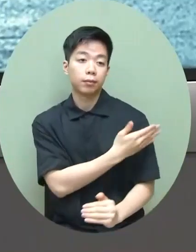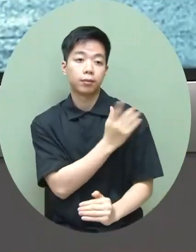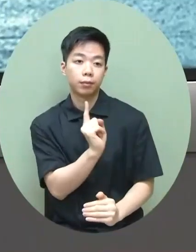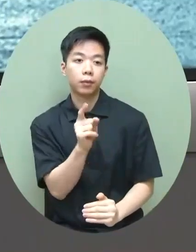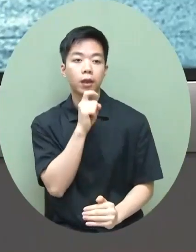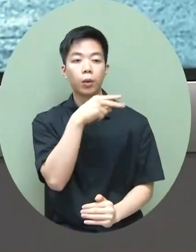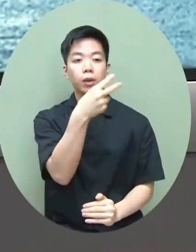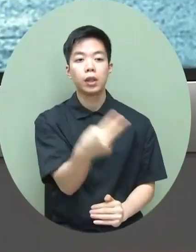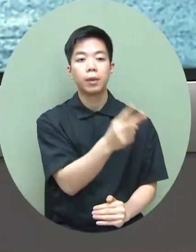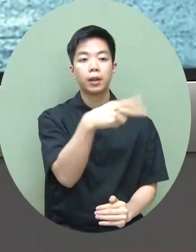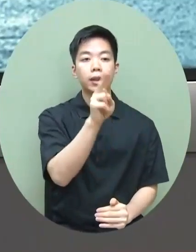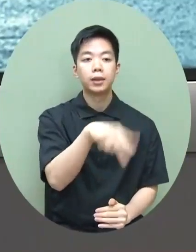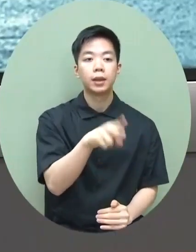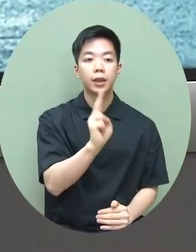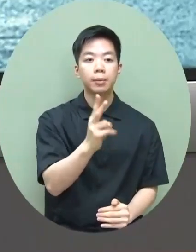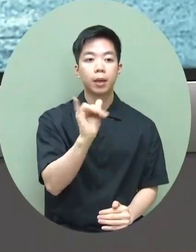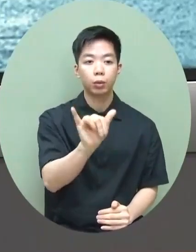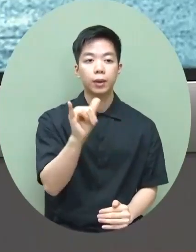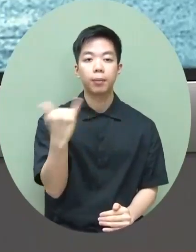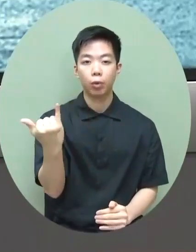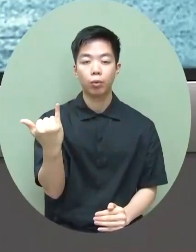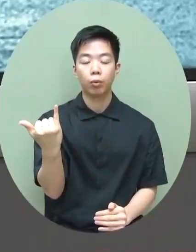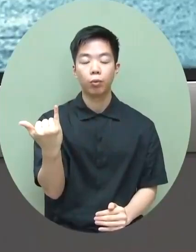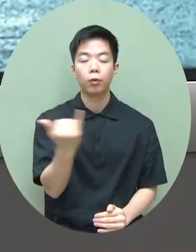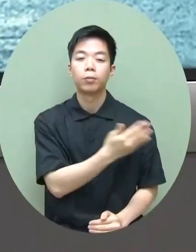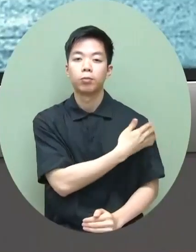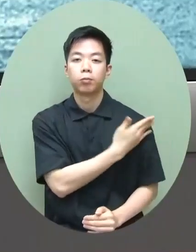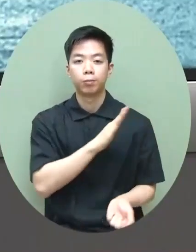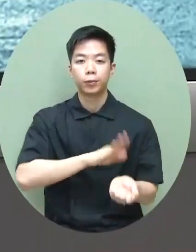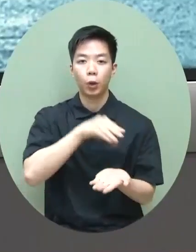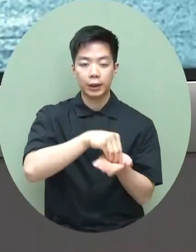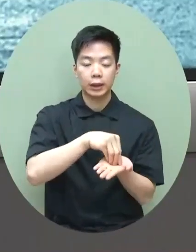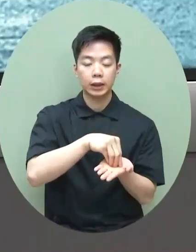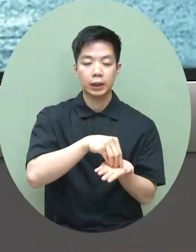22,266名的醫院管理局員工是確診的，而當中的